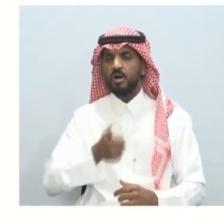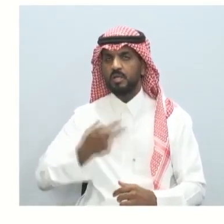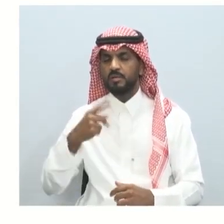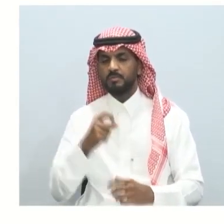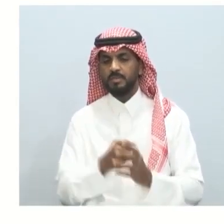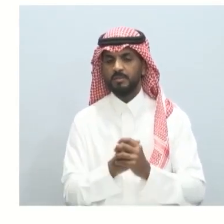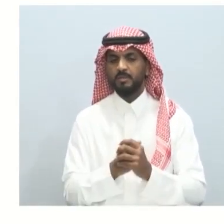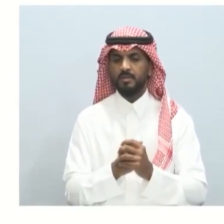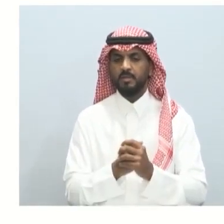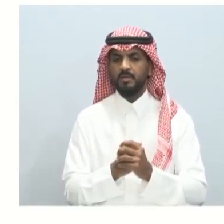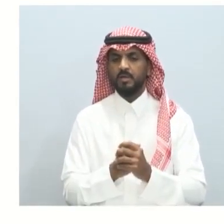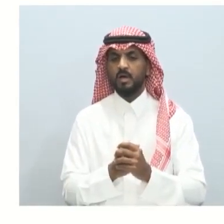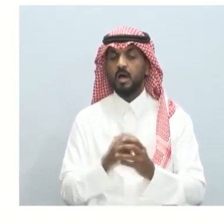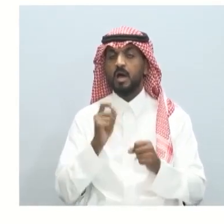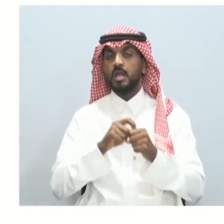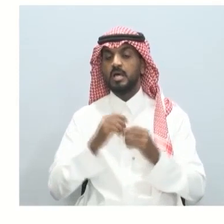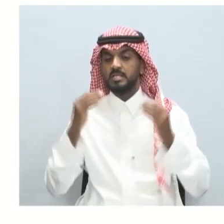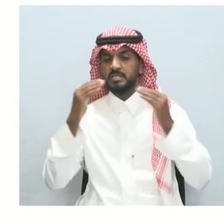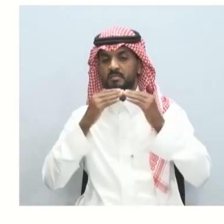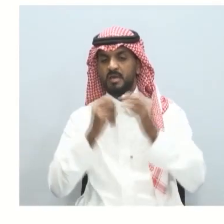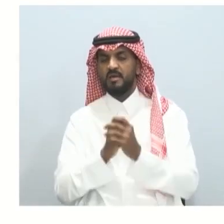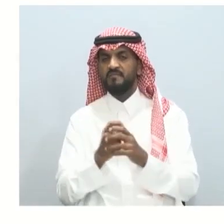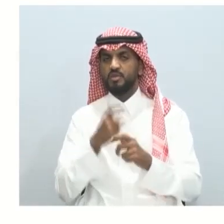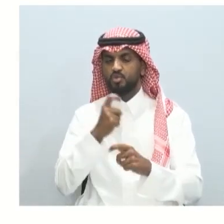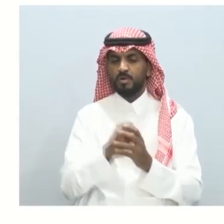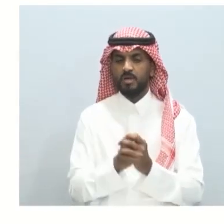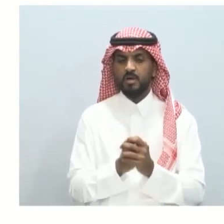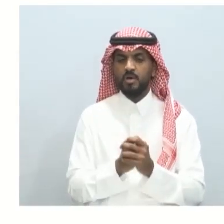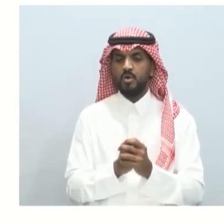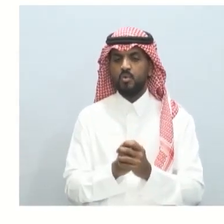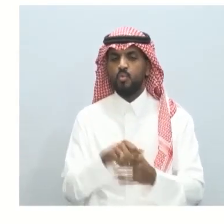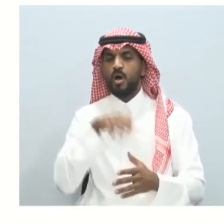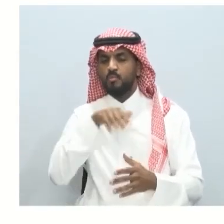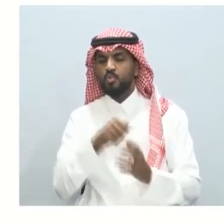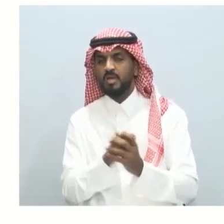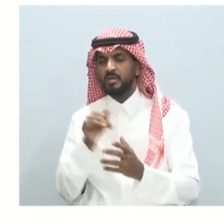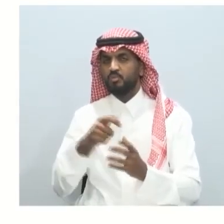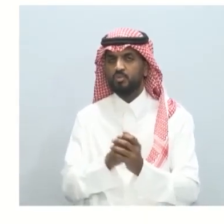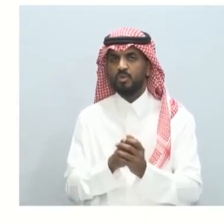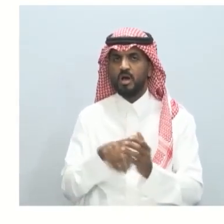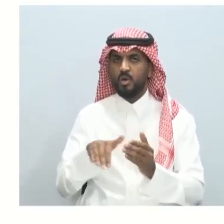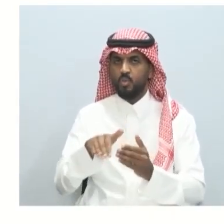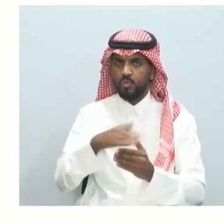اعرابي خلق السماء واهلها في جمعه وابوك يمض حوضه في عام